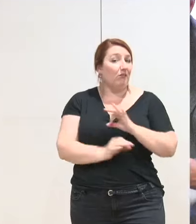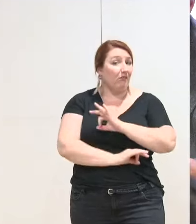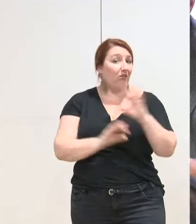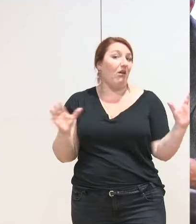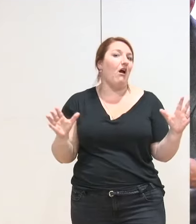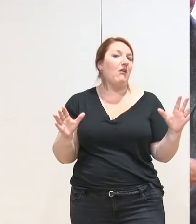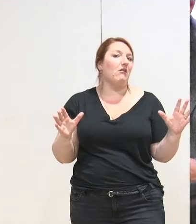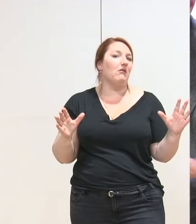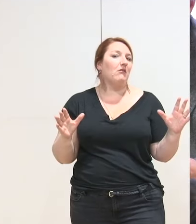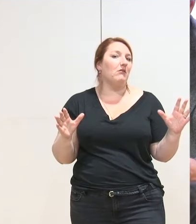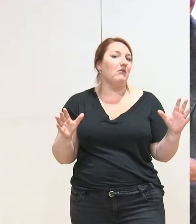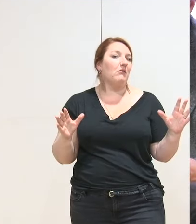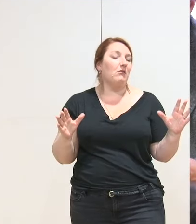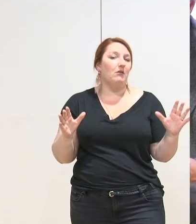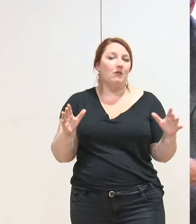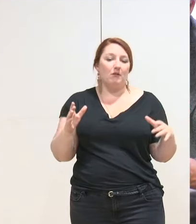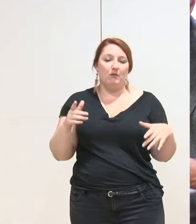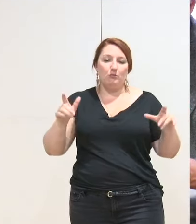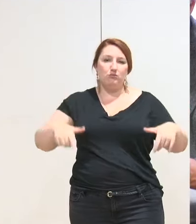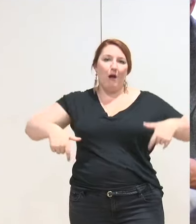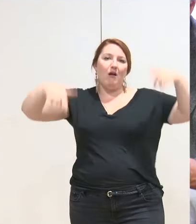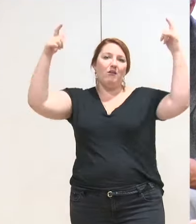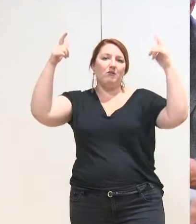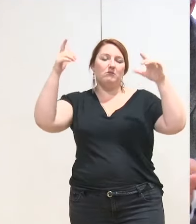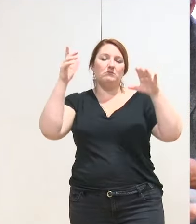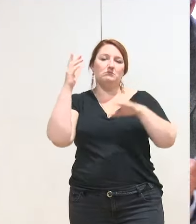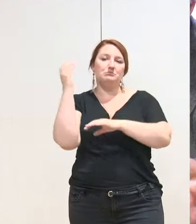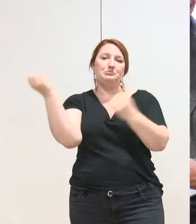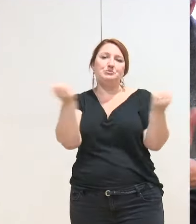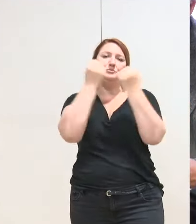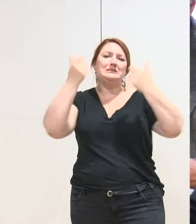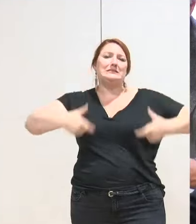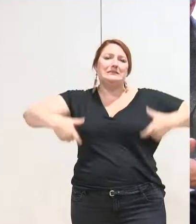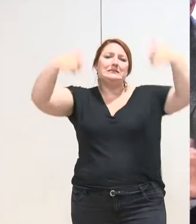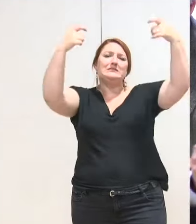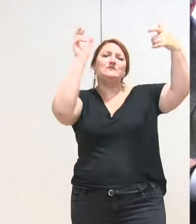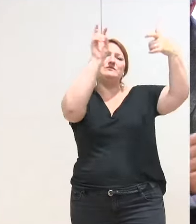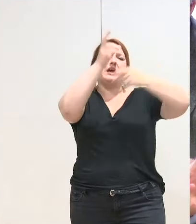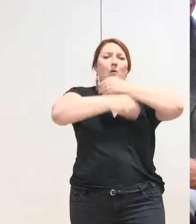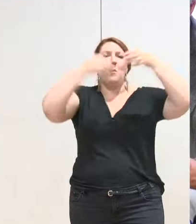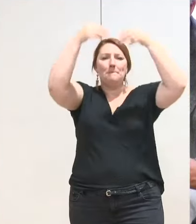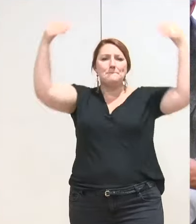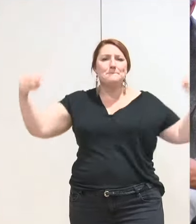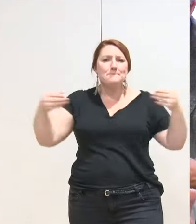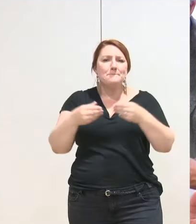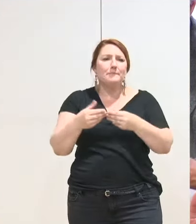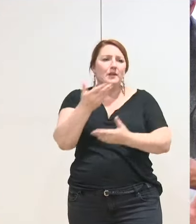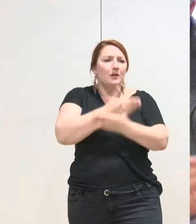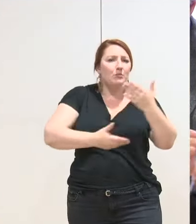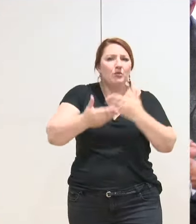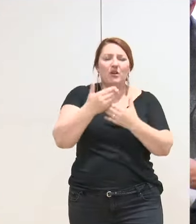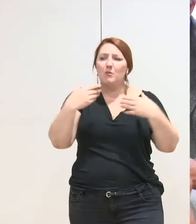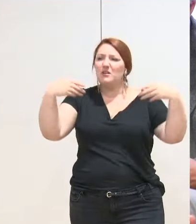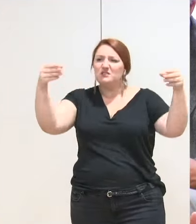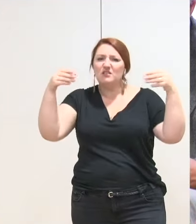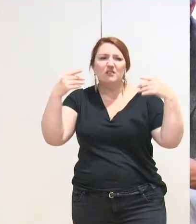jetant d'un revers de la main les colonnes Maurice et les panneaux de CO pour les remplacer par des édicul j'essaie de savoir en quelle matière c'était alors il